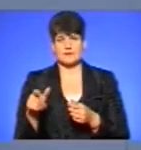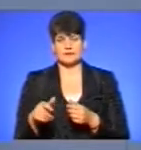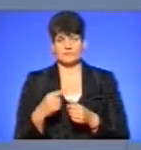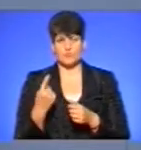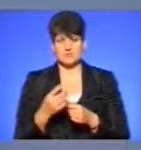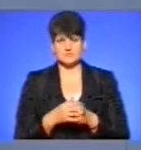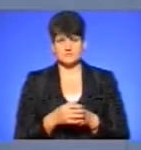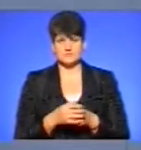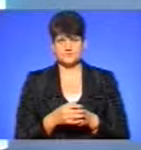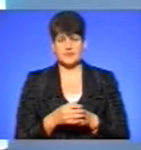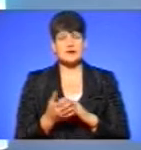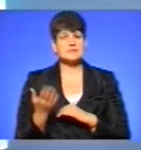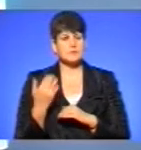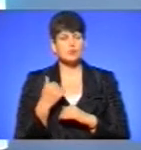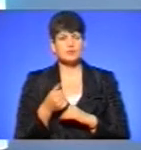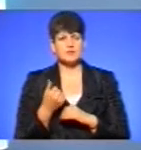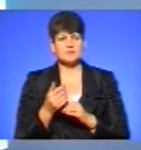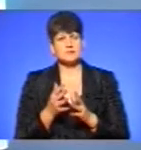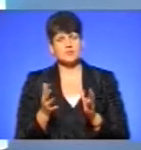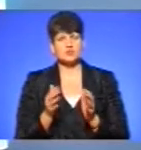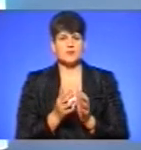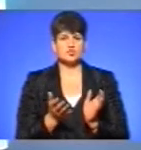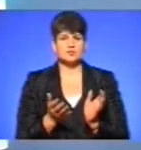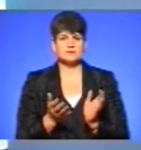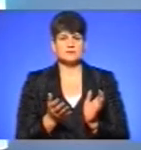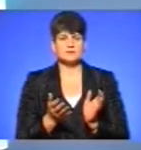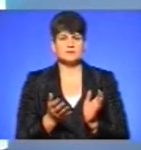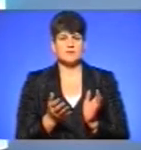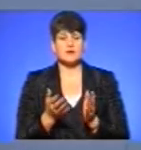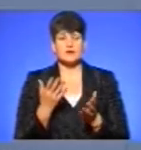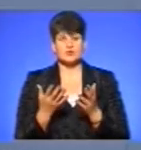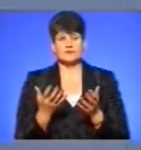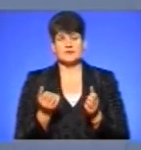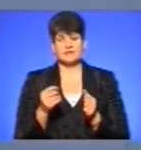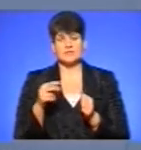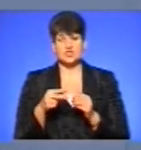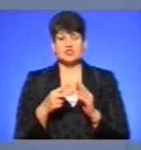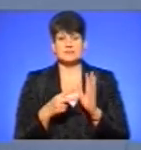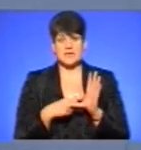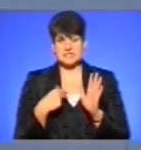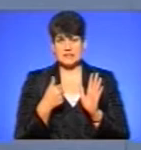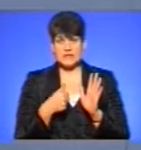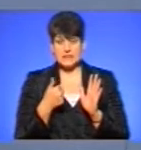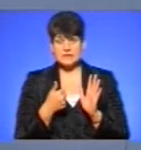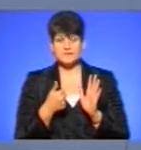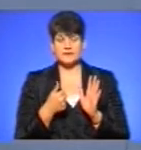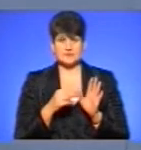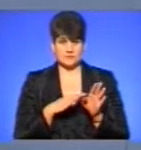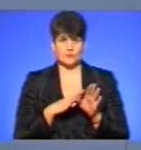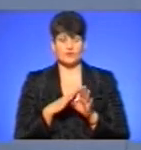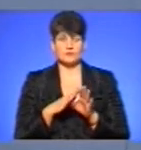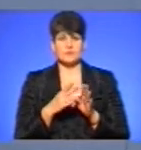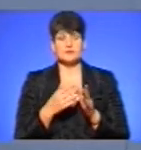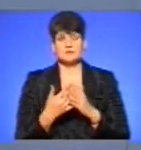області. А за минулий рік це більше-менше? Це, якщо взяти за 2017 рік, за цілий,